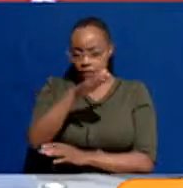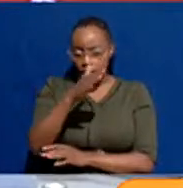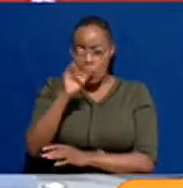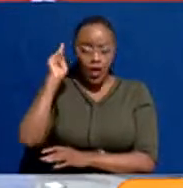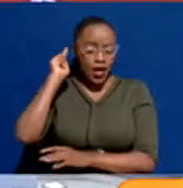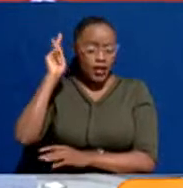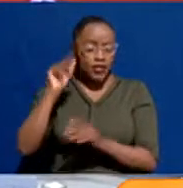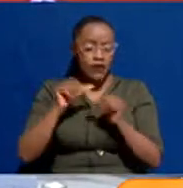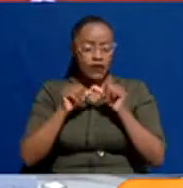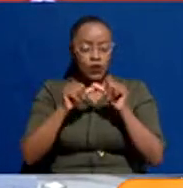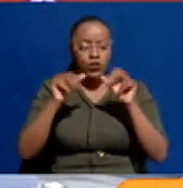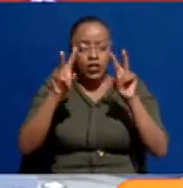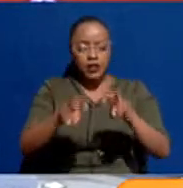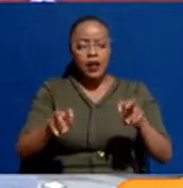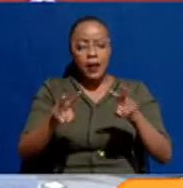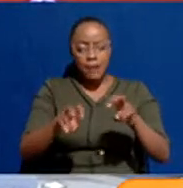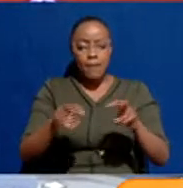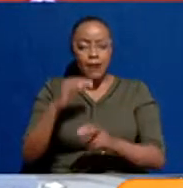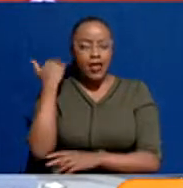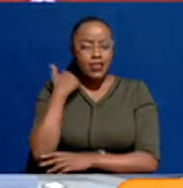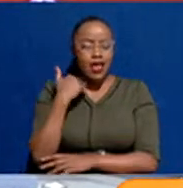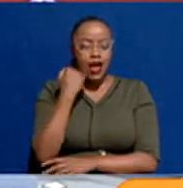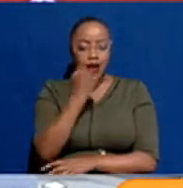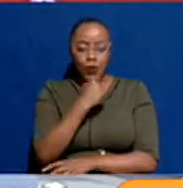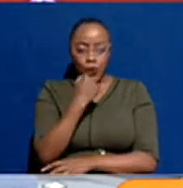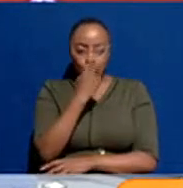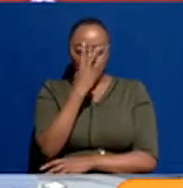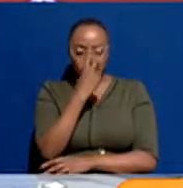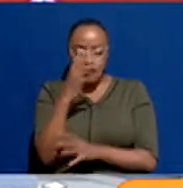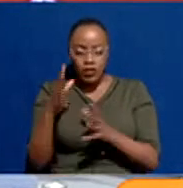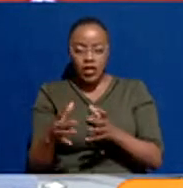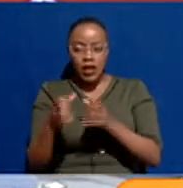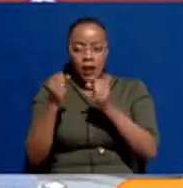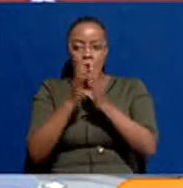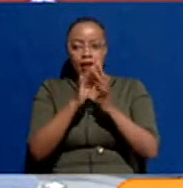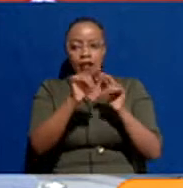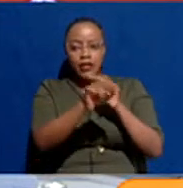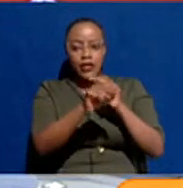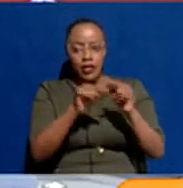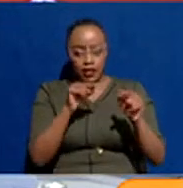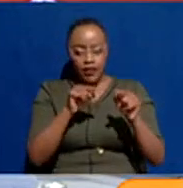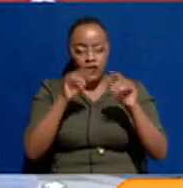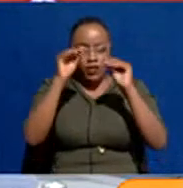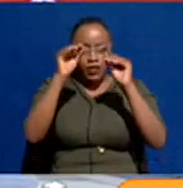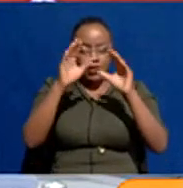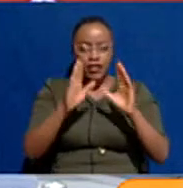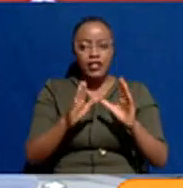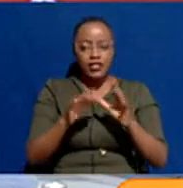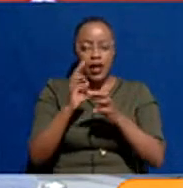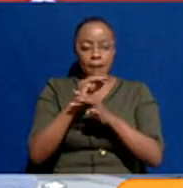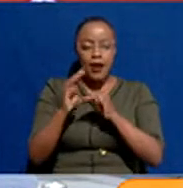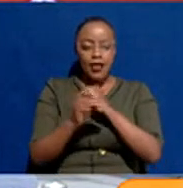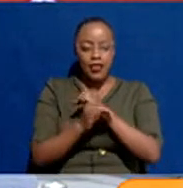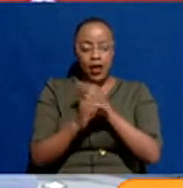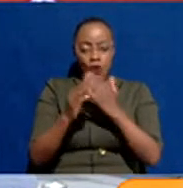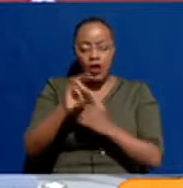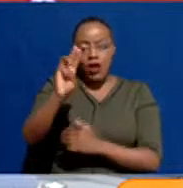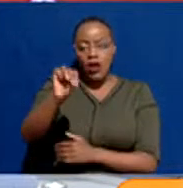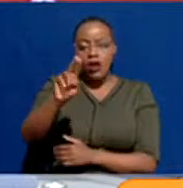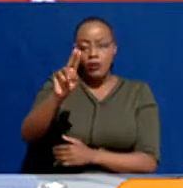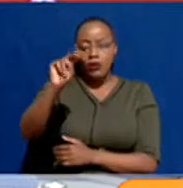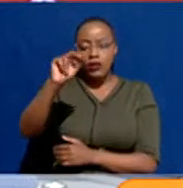Kisii wanaendeleza msako wa majambazi waliodaiwa kumteka nyara na kumuuwa kinyama mwalimu aliyestaafu katika eneo la Mugirango